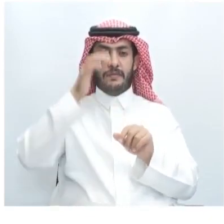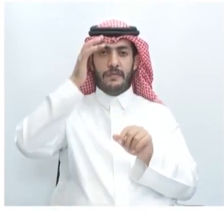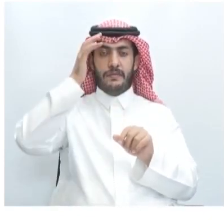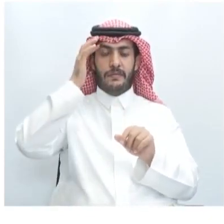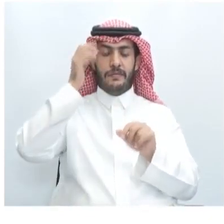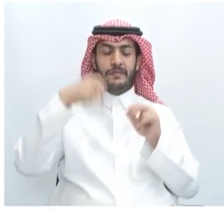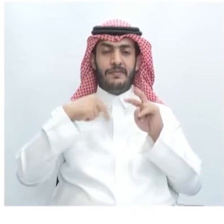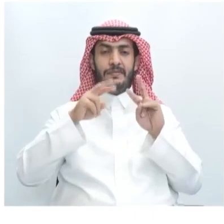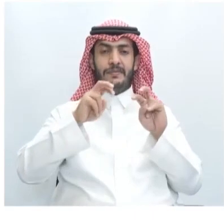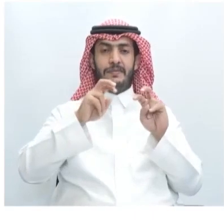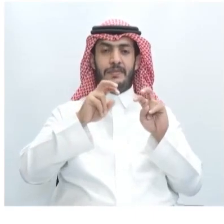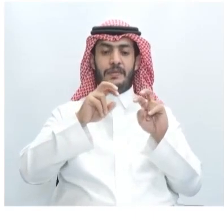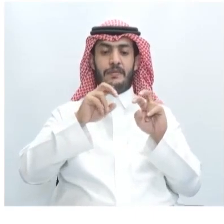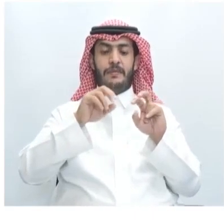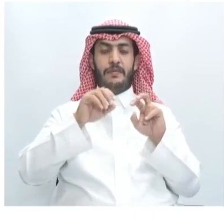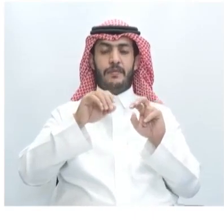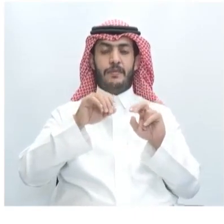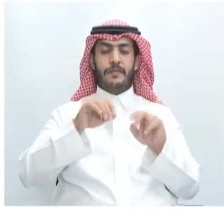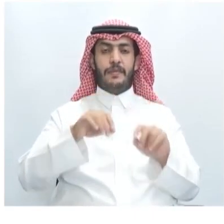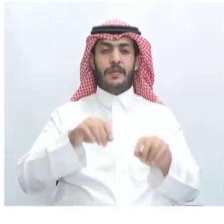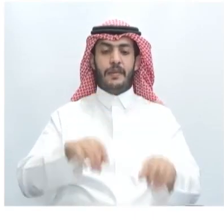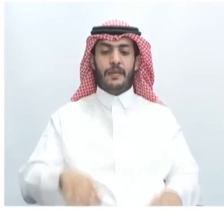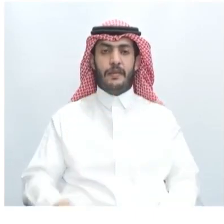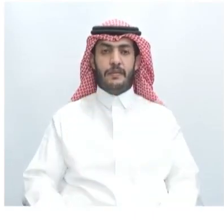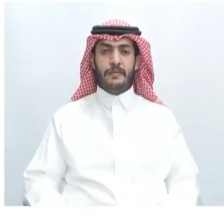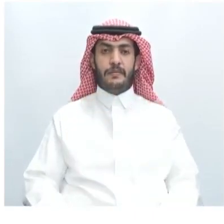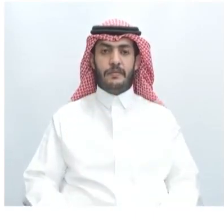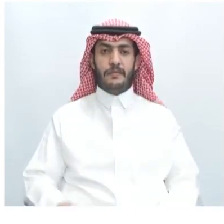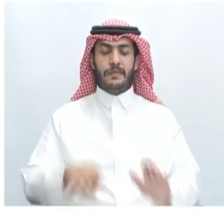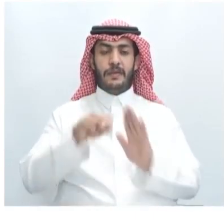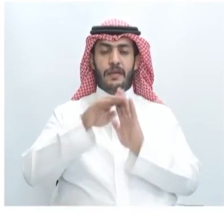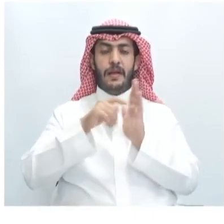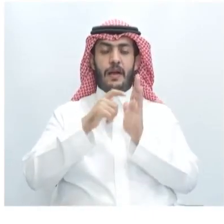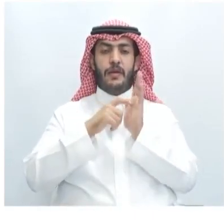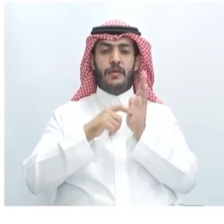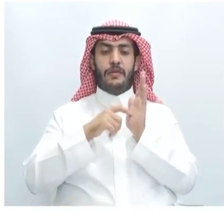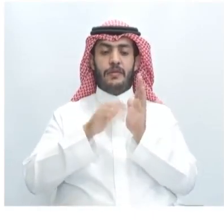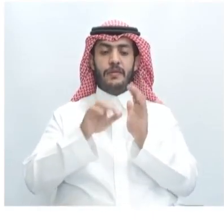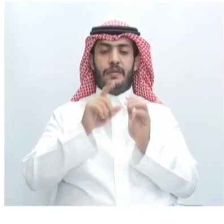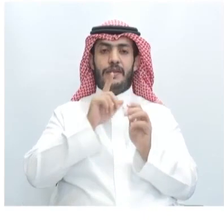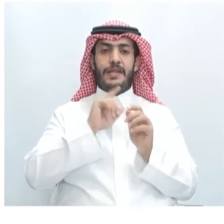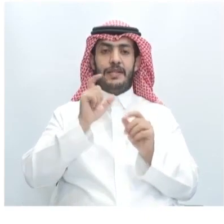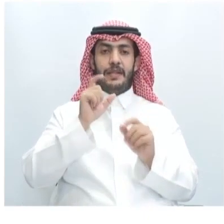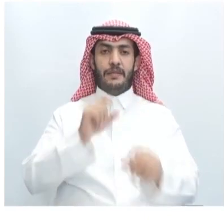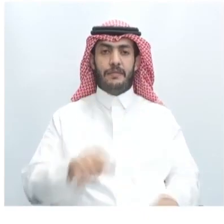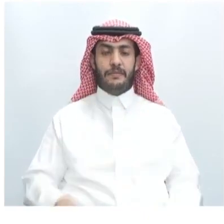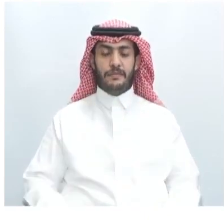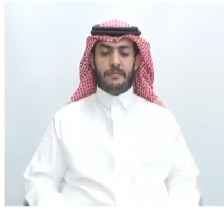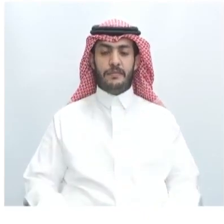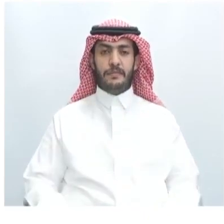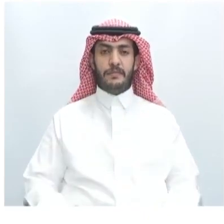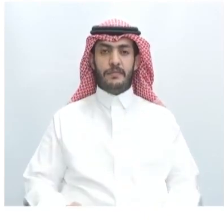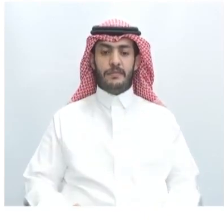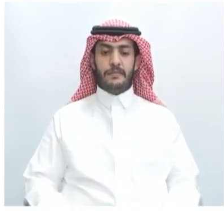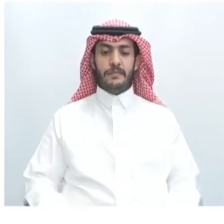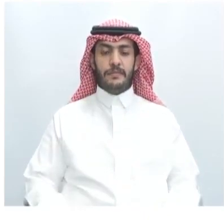بحثنا وفتشنا في التاريخ الاسلامي سنجد هذه القواعد القانونيه في التاريخ الاسلامي وهي مبدا